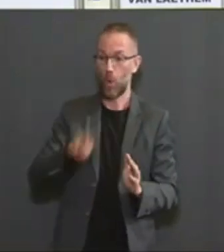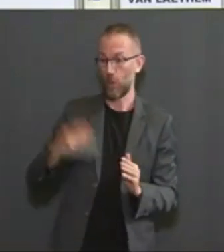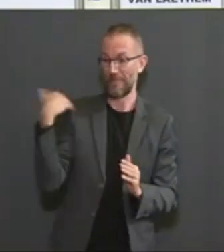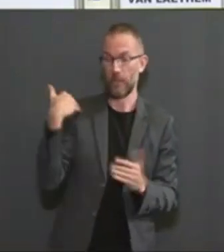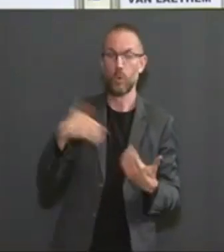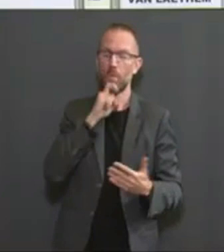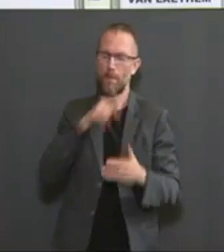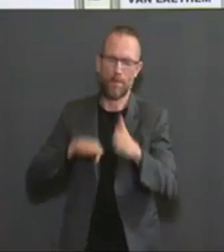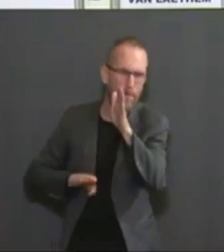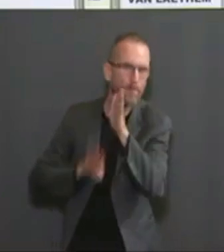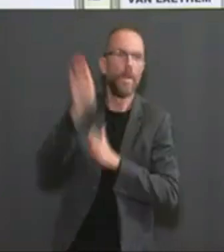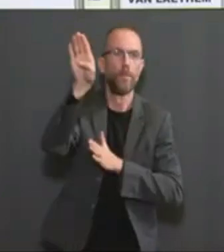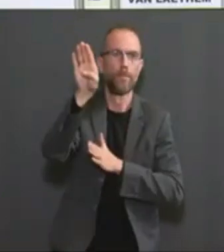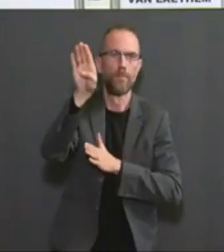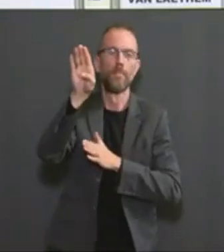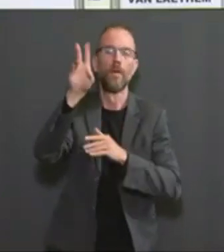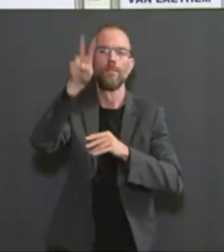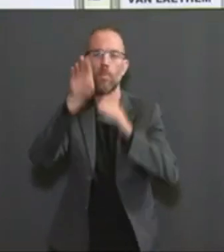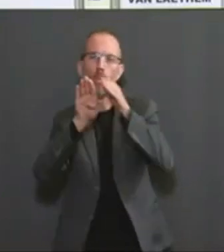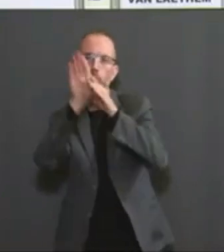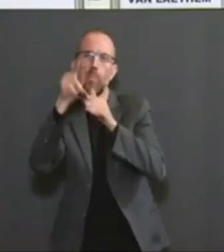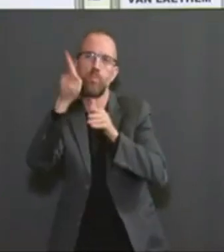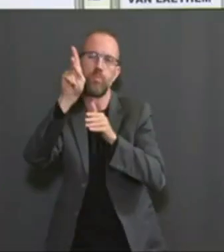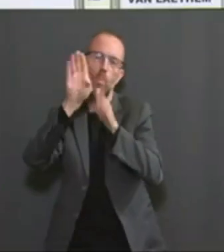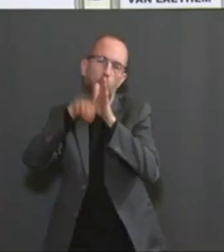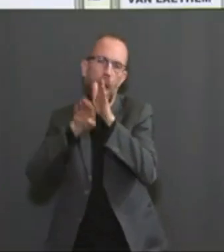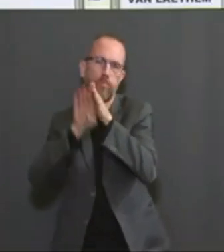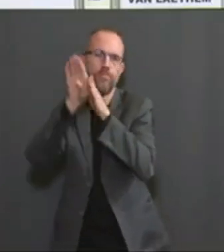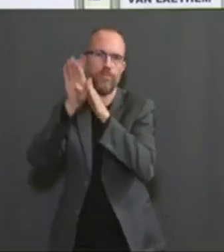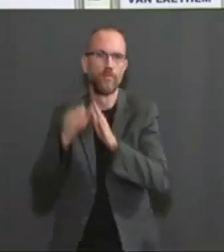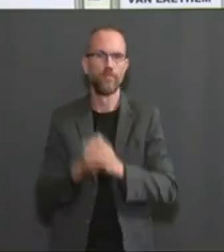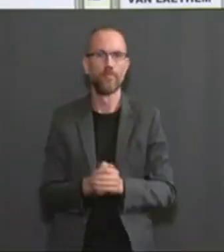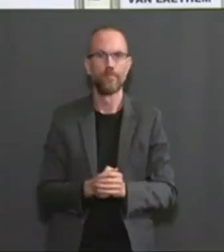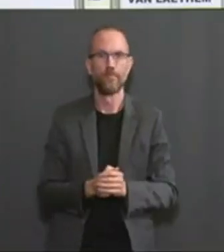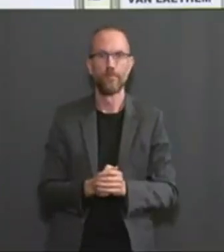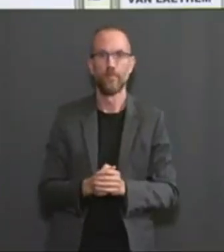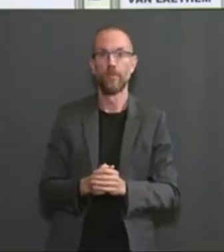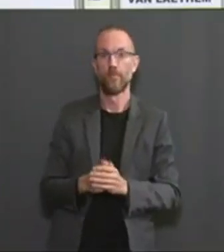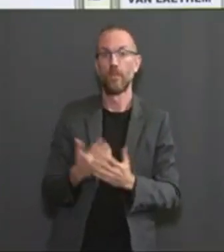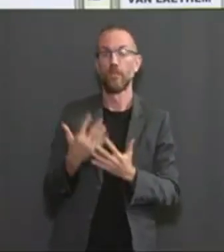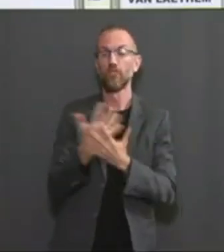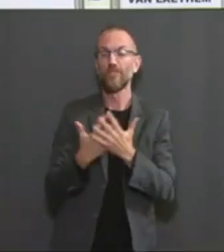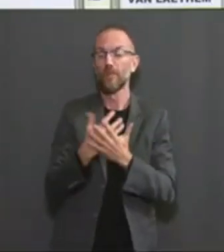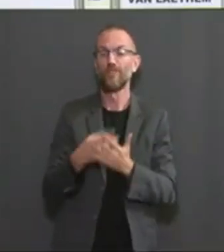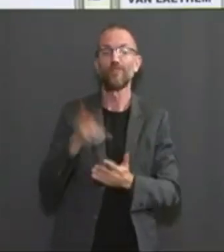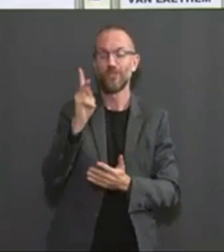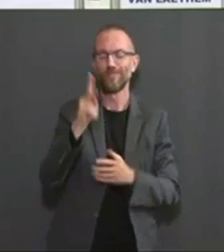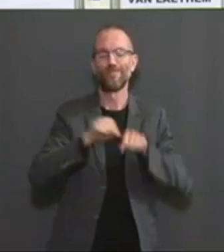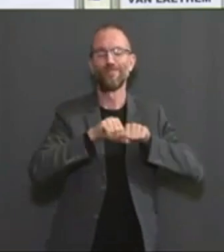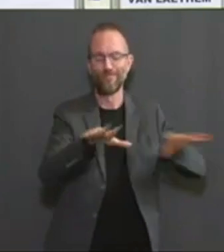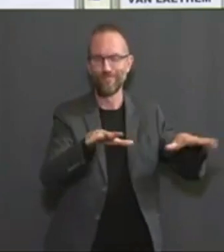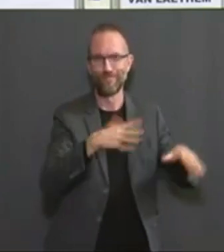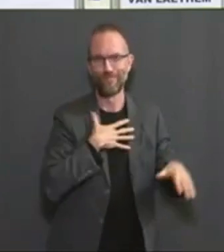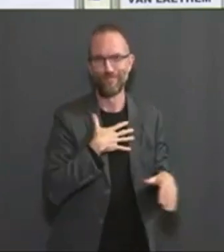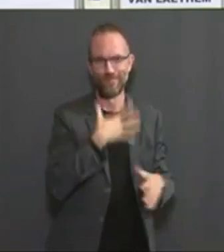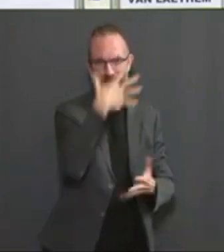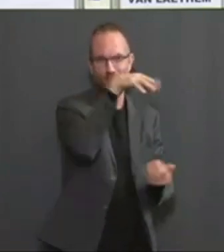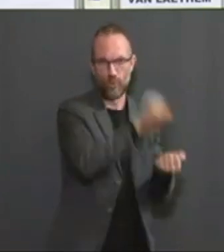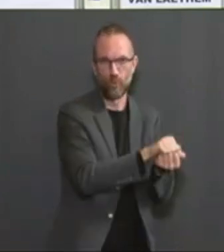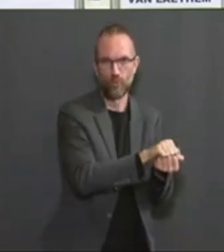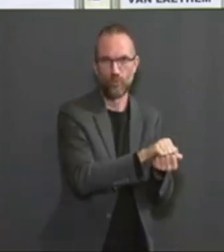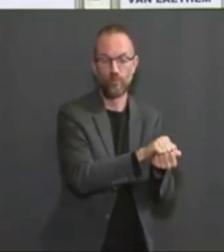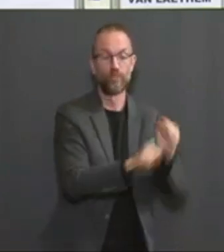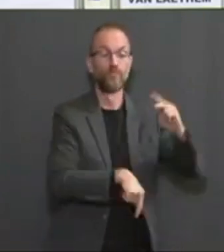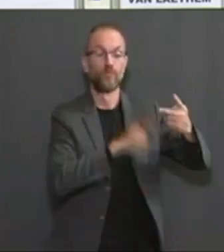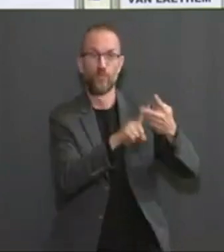ces régions-là du pays. En nombre absolu, c'est toujours dans le Hainaut qu'on a le plus de cas, suivi de Flandre orientale et